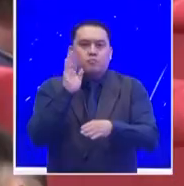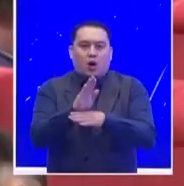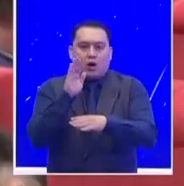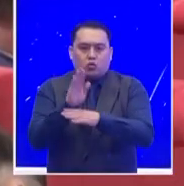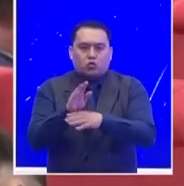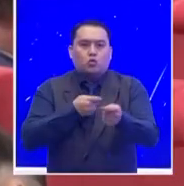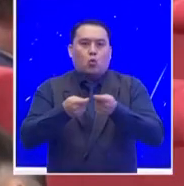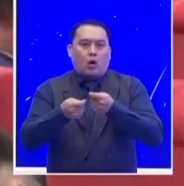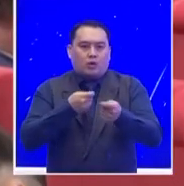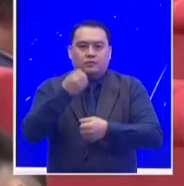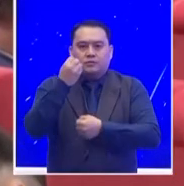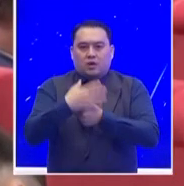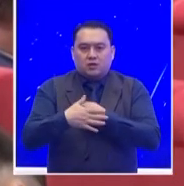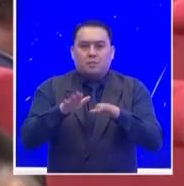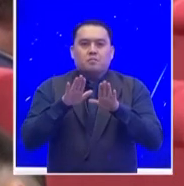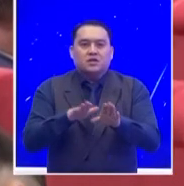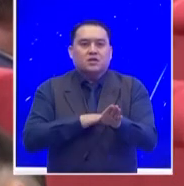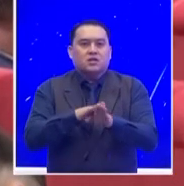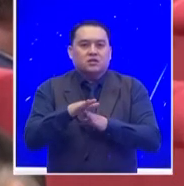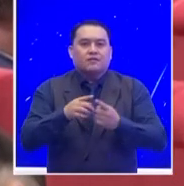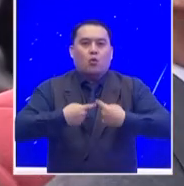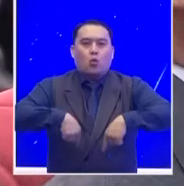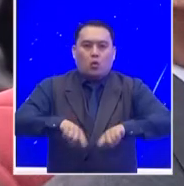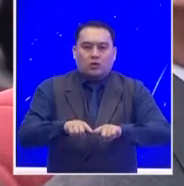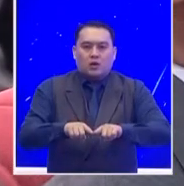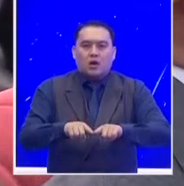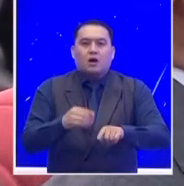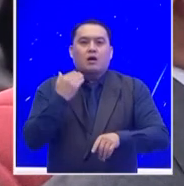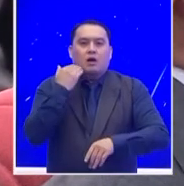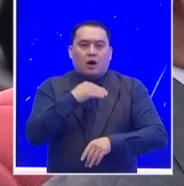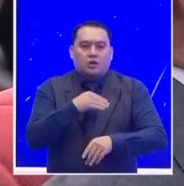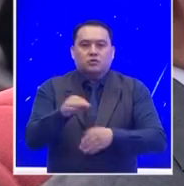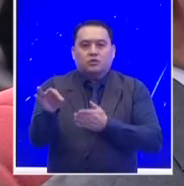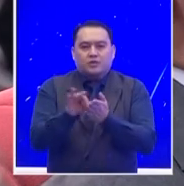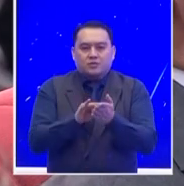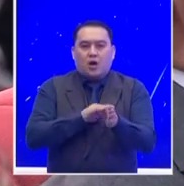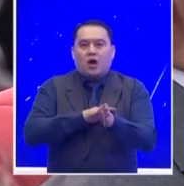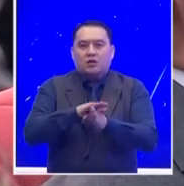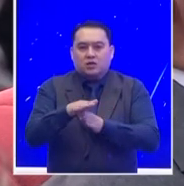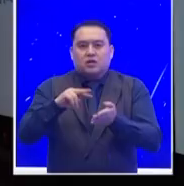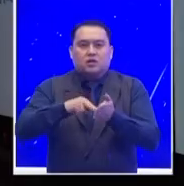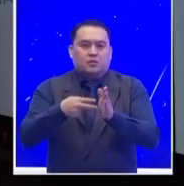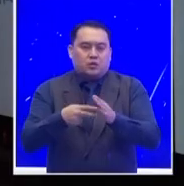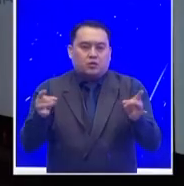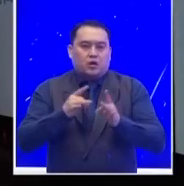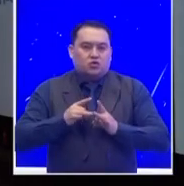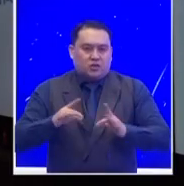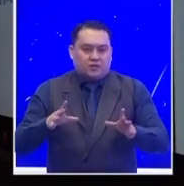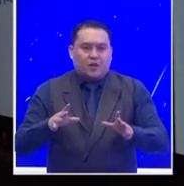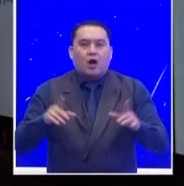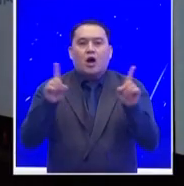поручений руководителям центральных и местных исполнительных органов касательно качественного и своевременного исполнения запланированных